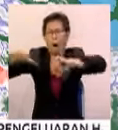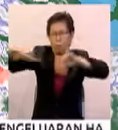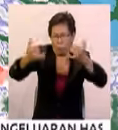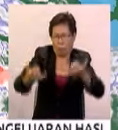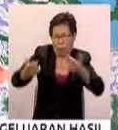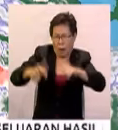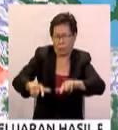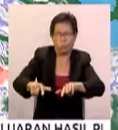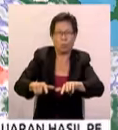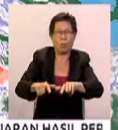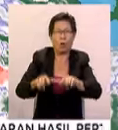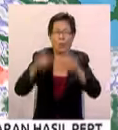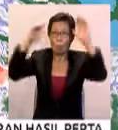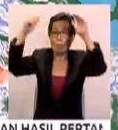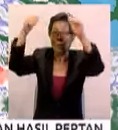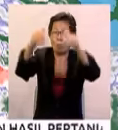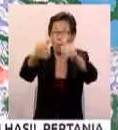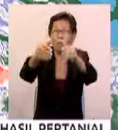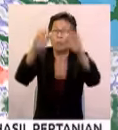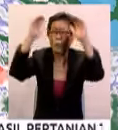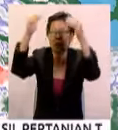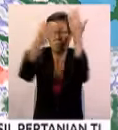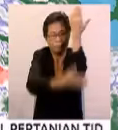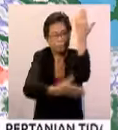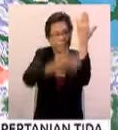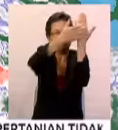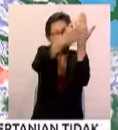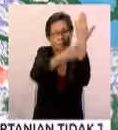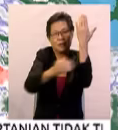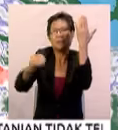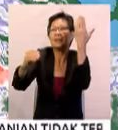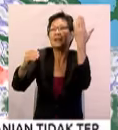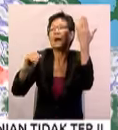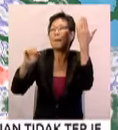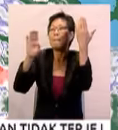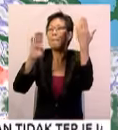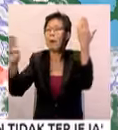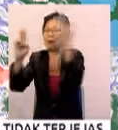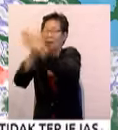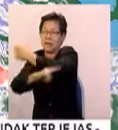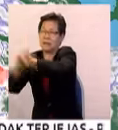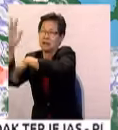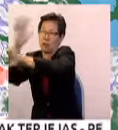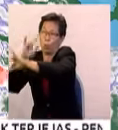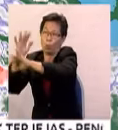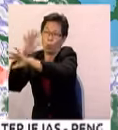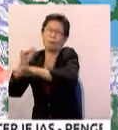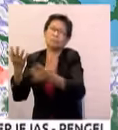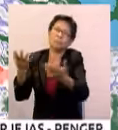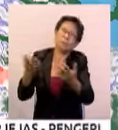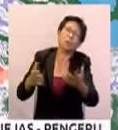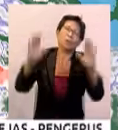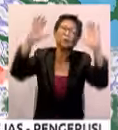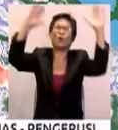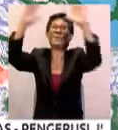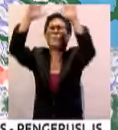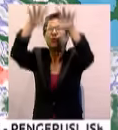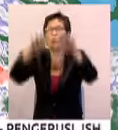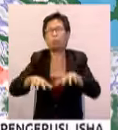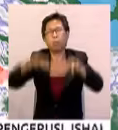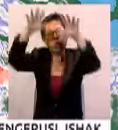berlaku adalah lebih tertumpu di bahagian semenanjung dan juga di bahagian barat negeri Sarawak. Keadaan cuaca lembap